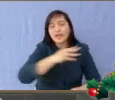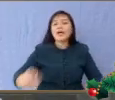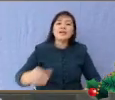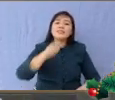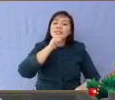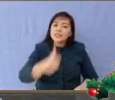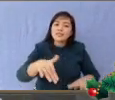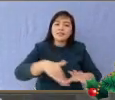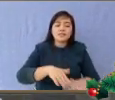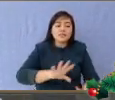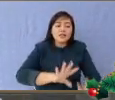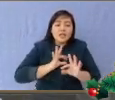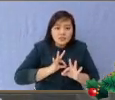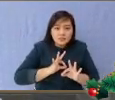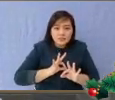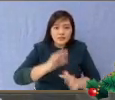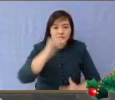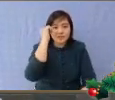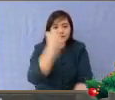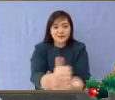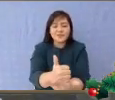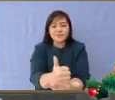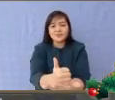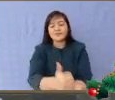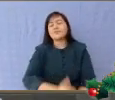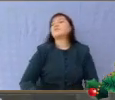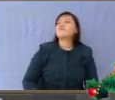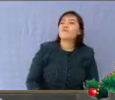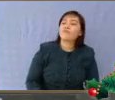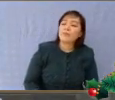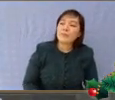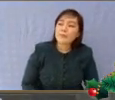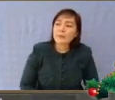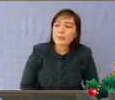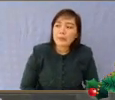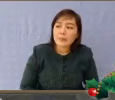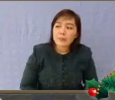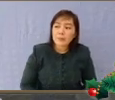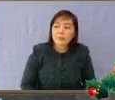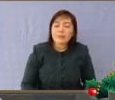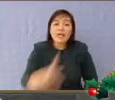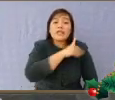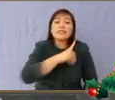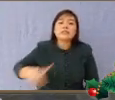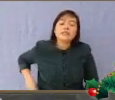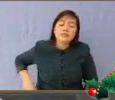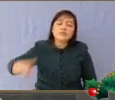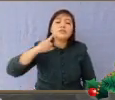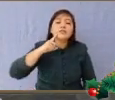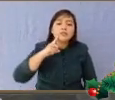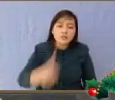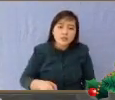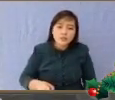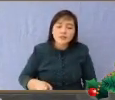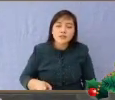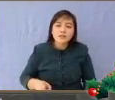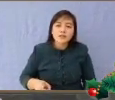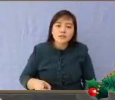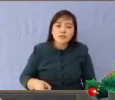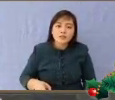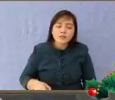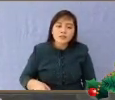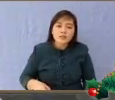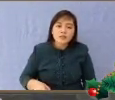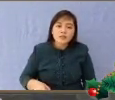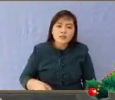faith. You see, mga kapatid, sabi po ni David dito, si David mismo ang nagsabi, napakaraming experiences